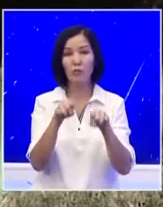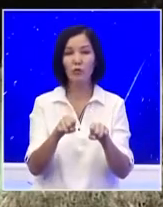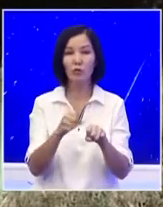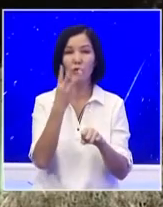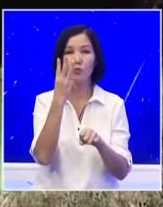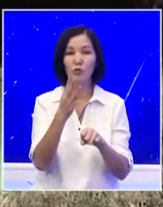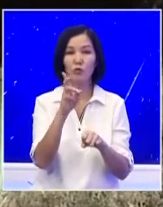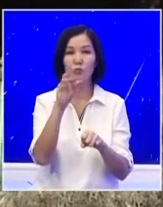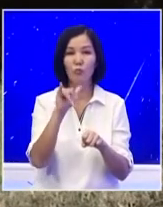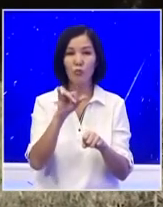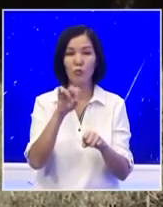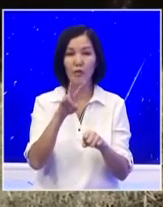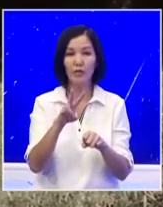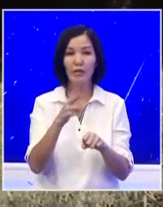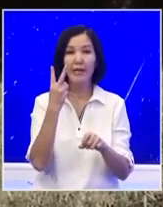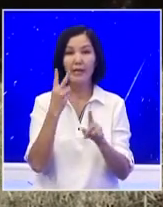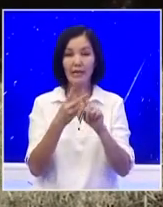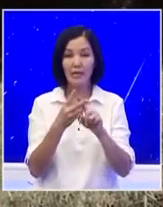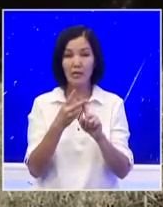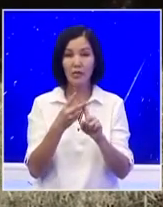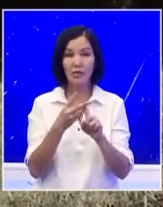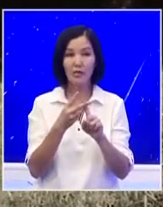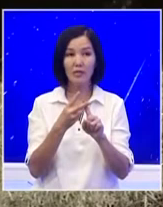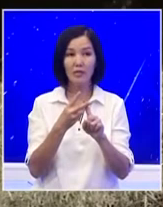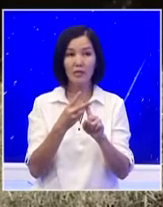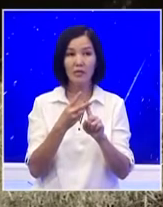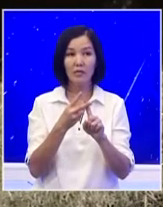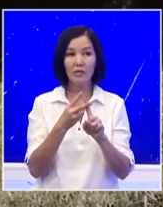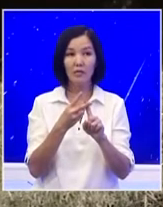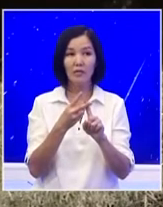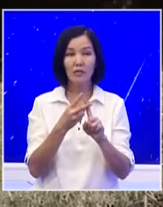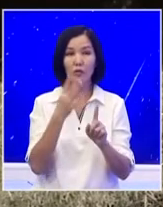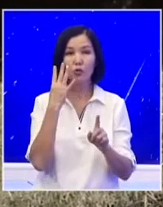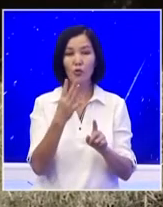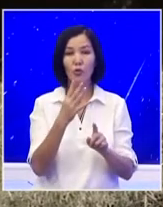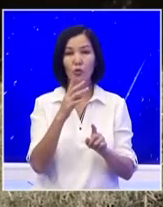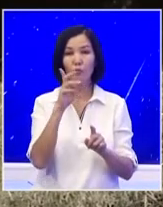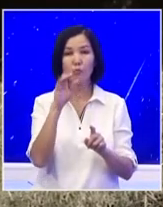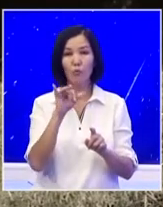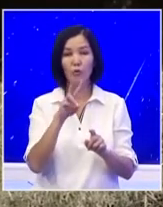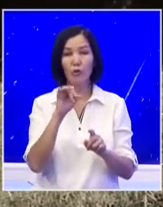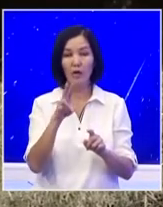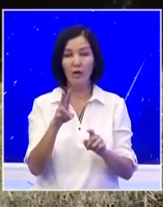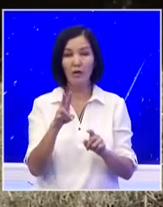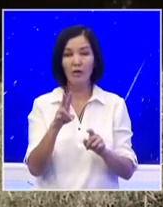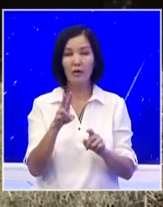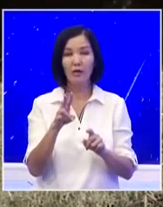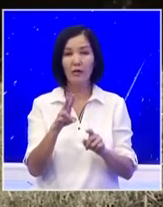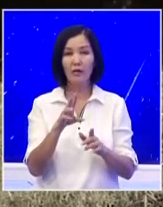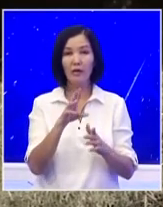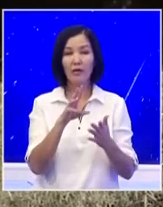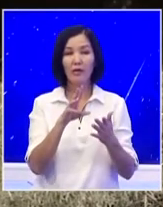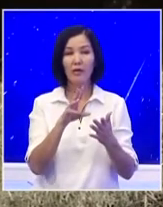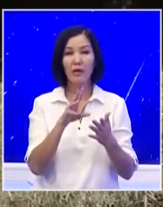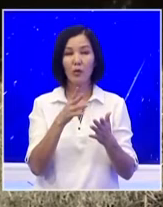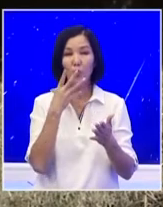буын, одан кейінгі келесі бунақ санына келетін болсақ, төрт бунақтан тұрды, мысалы. Содан кейін рифмаға келетін